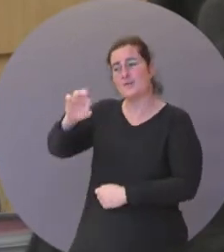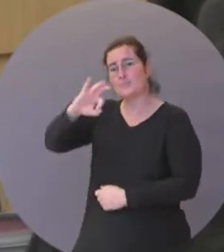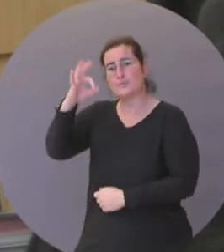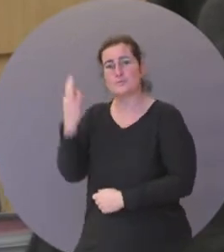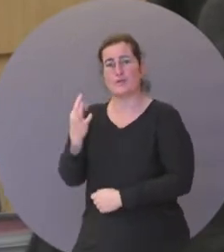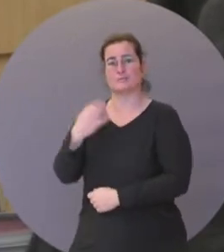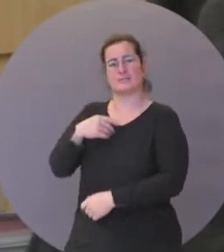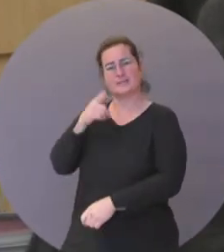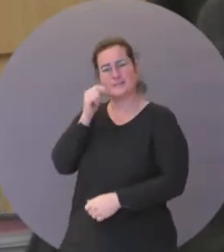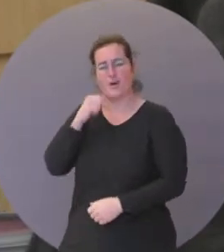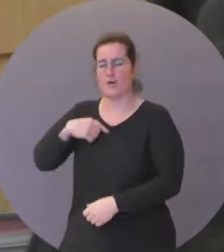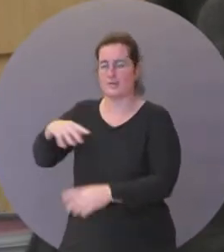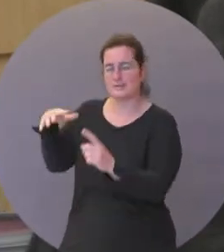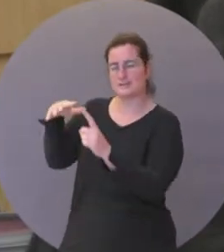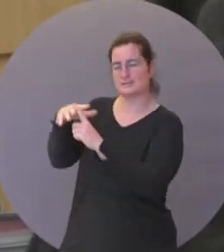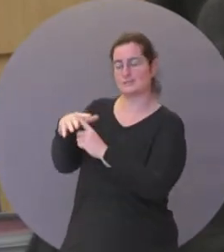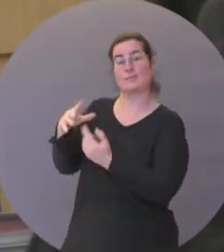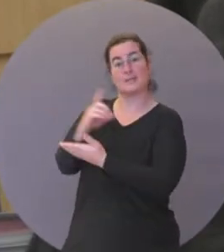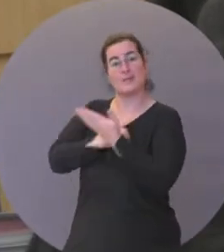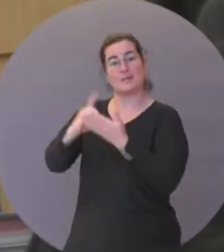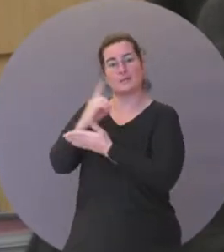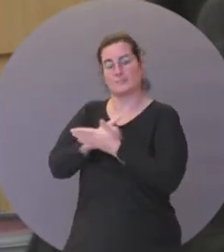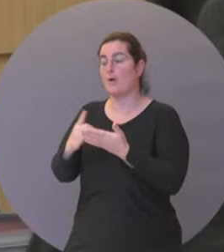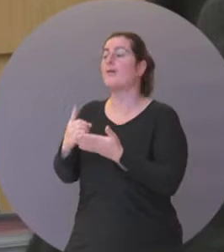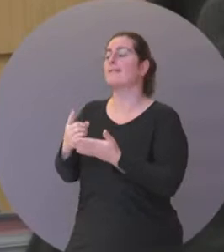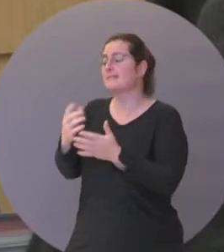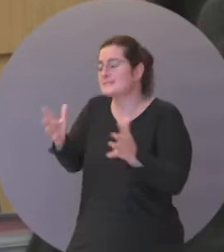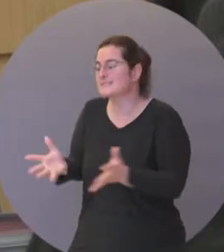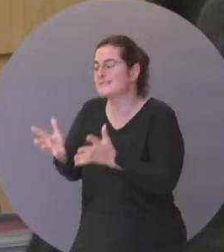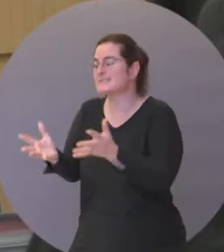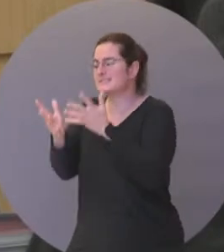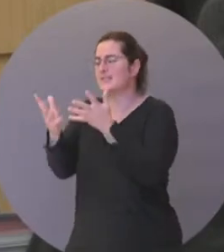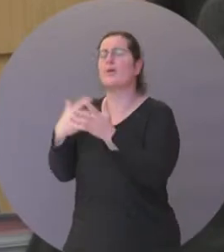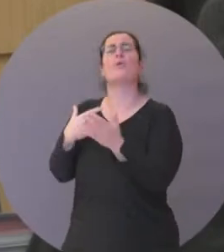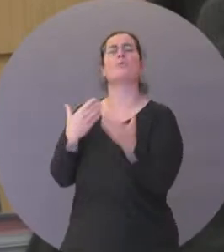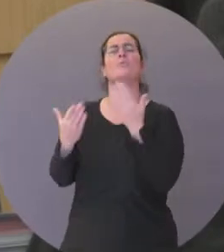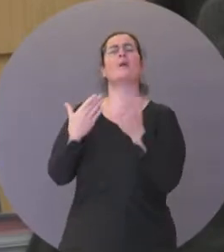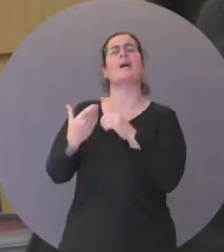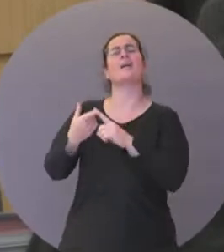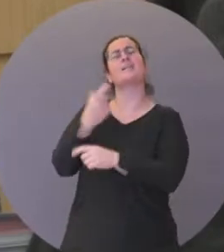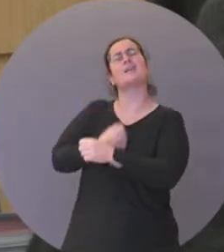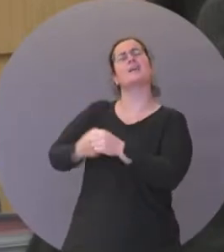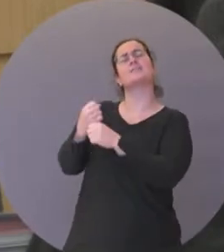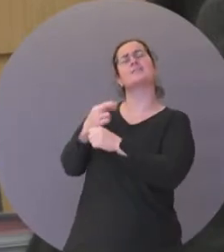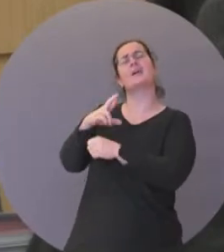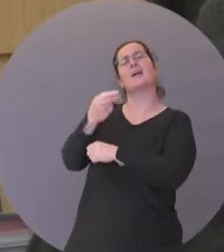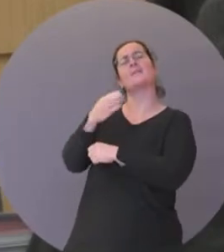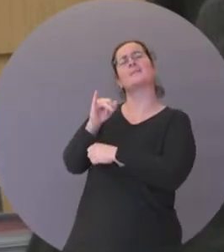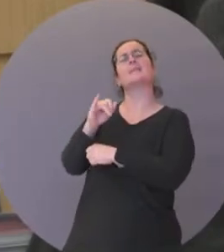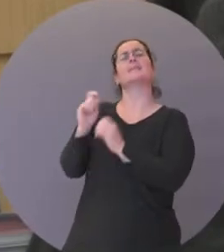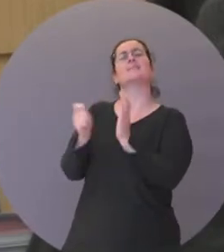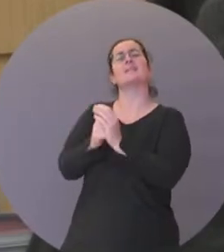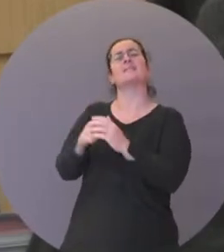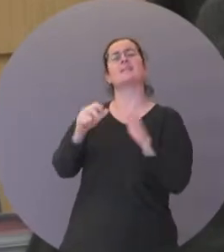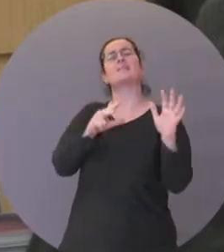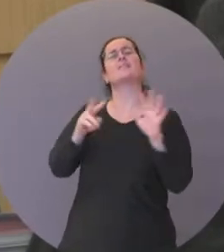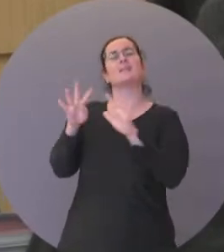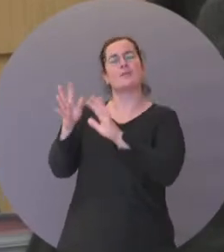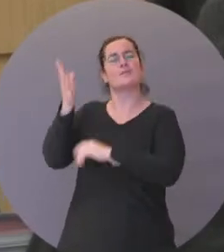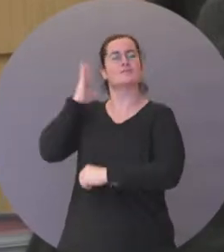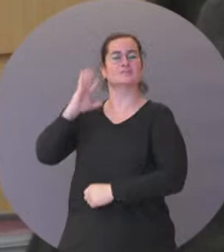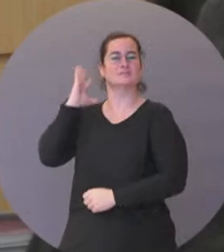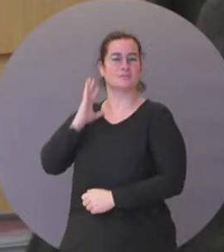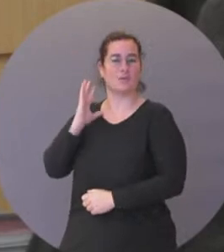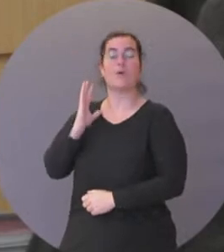départements à la création du RMI en 1989 mais aussi à la moyenne actuelle nationale des